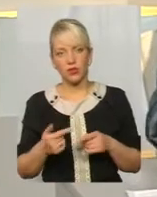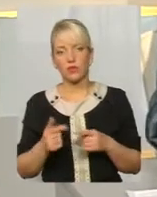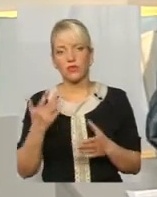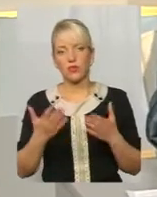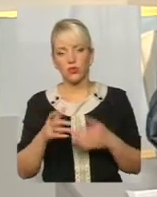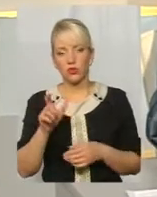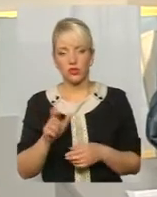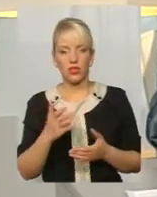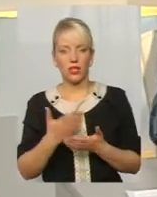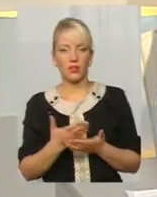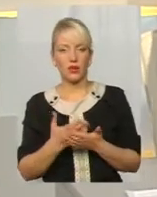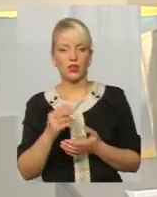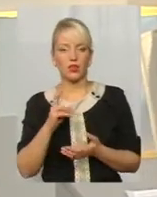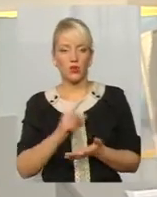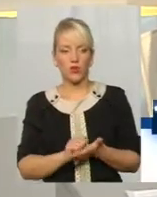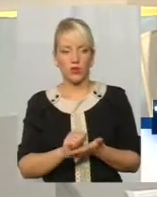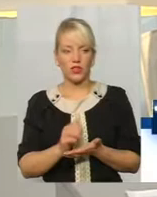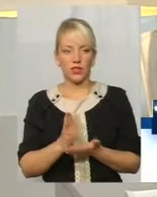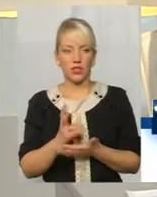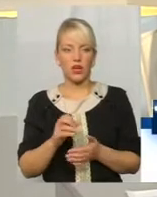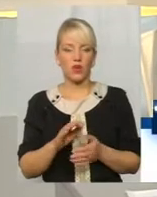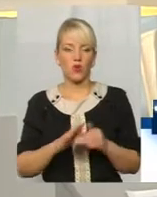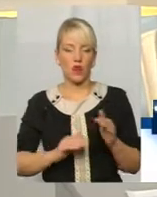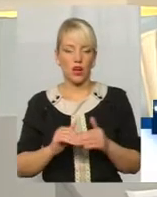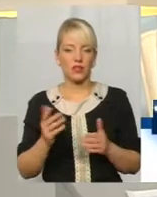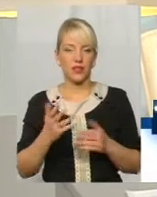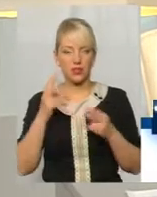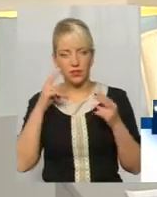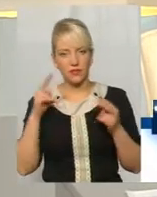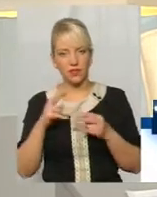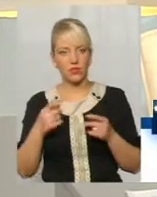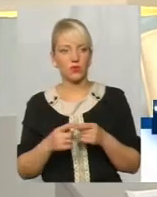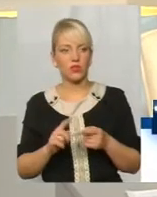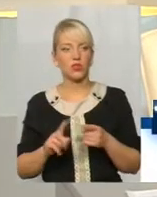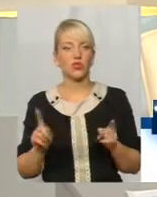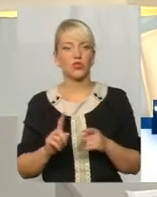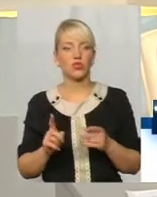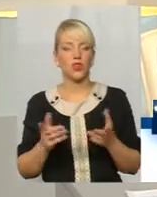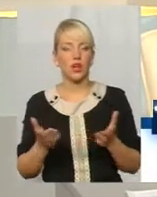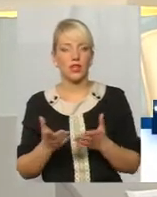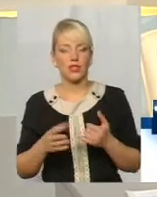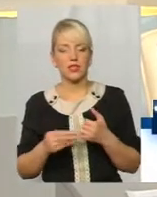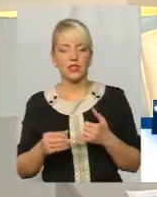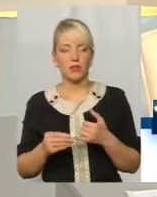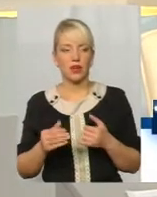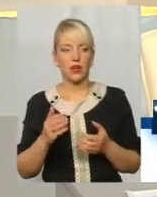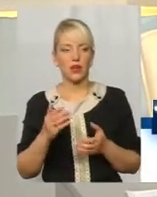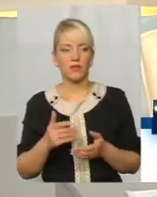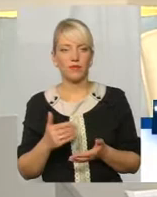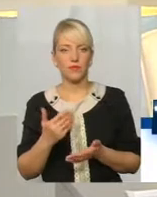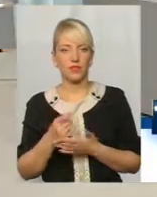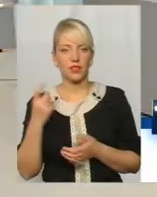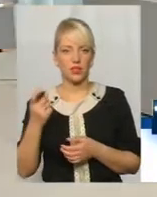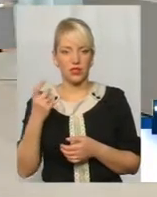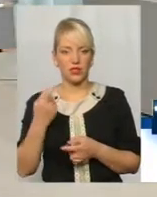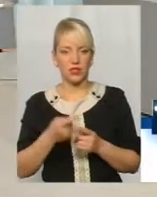до прикладу, на руках є документ, який свідчить там про те, що якась земельна ділянка належить